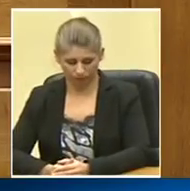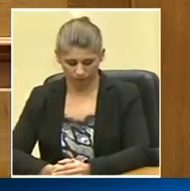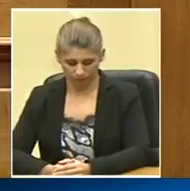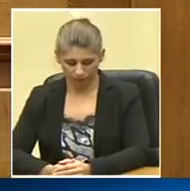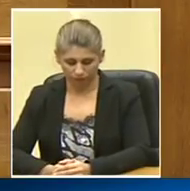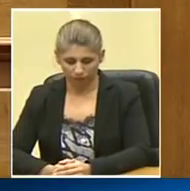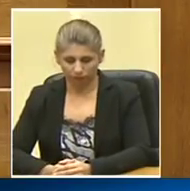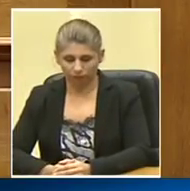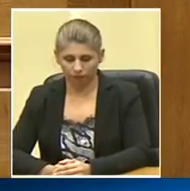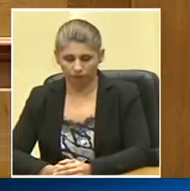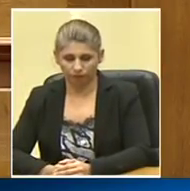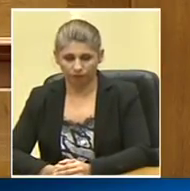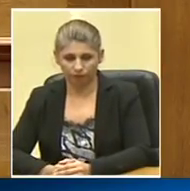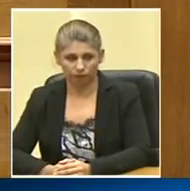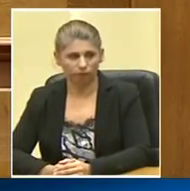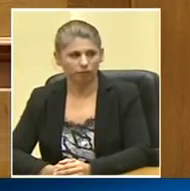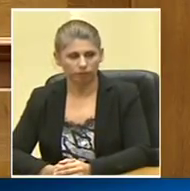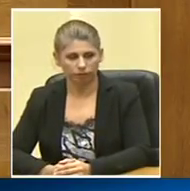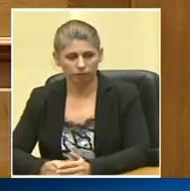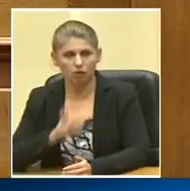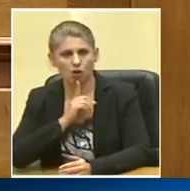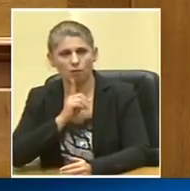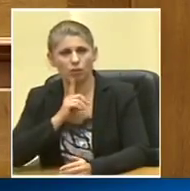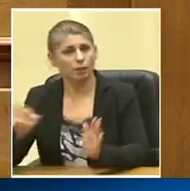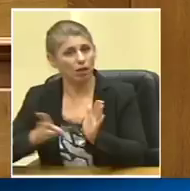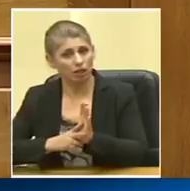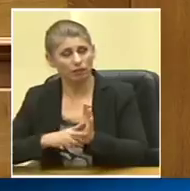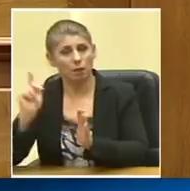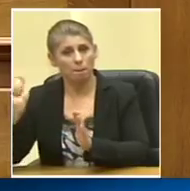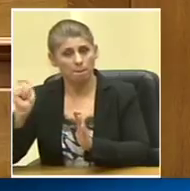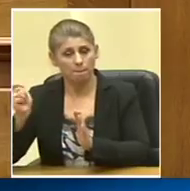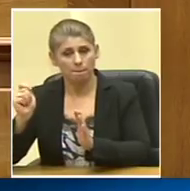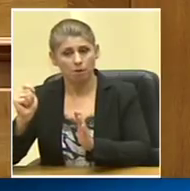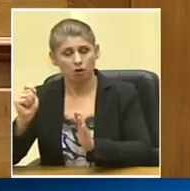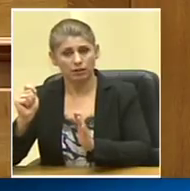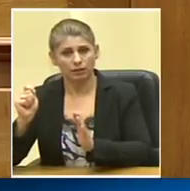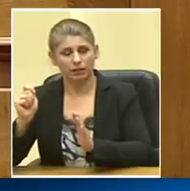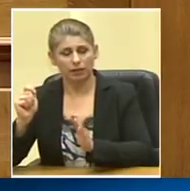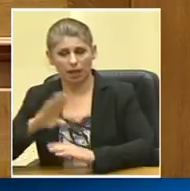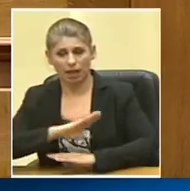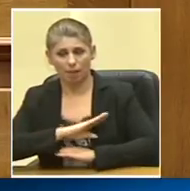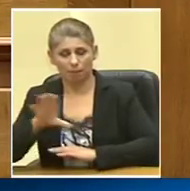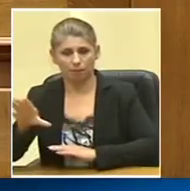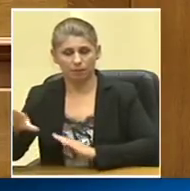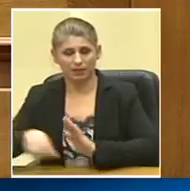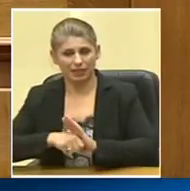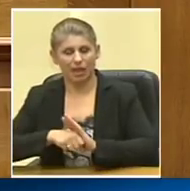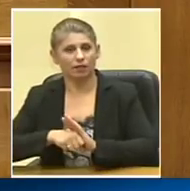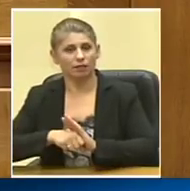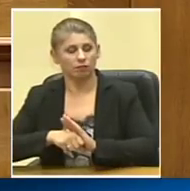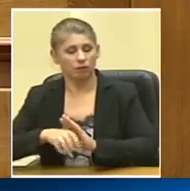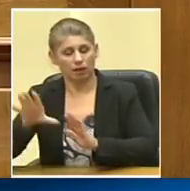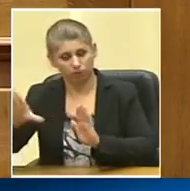Όπως απαγορεύσαμε την πολιτική επιστράτευση νομοθετικά ως αντιμετώπιση